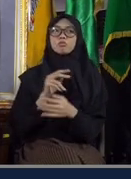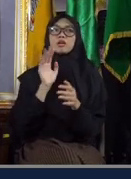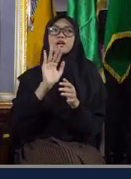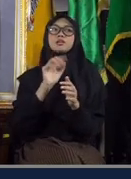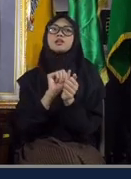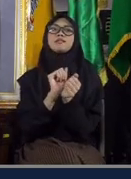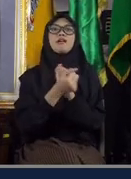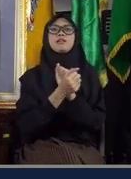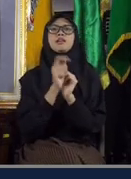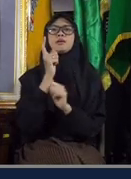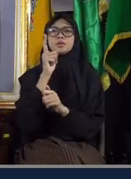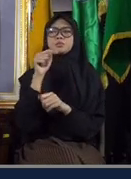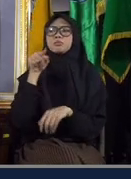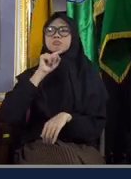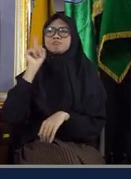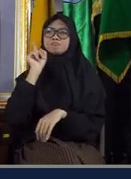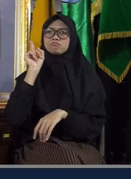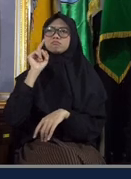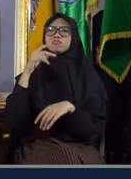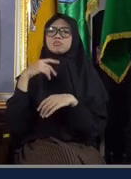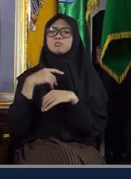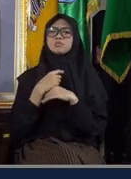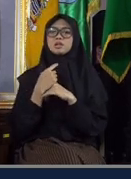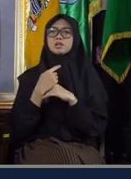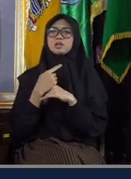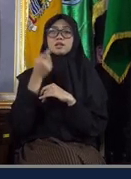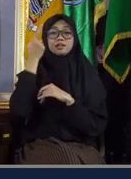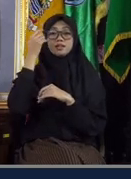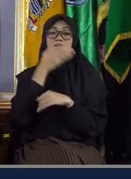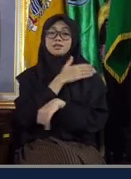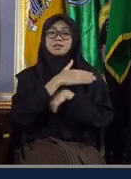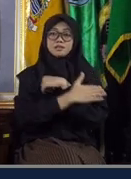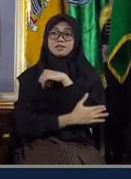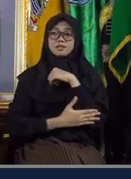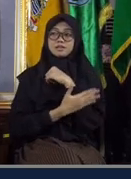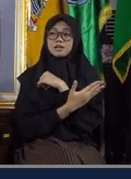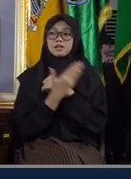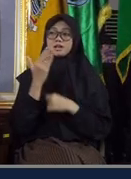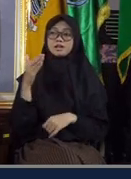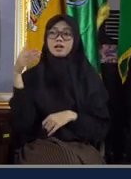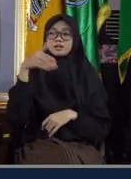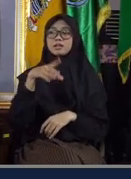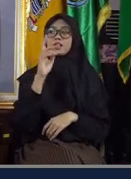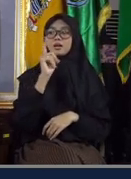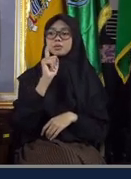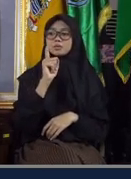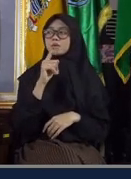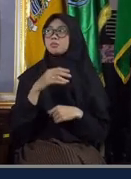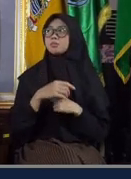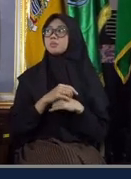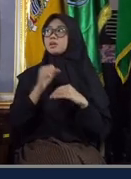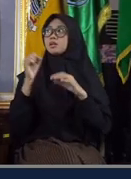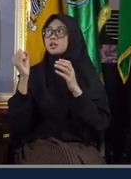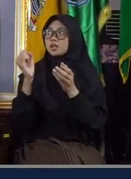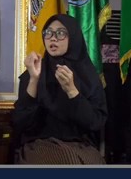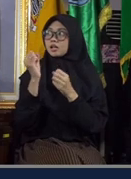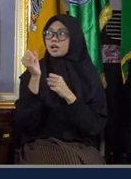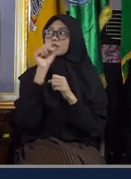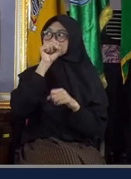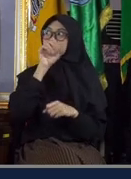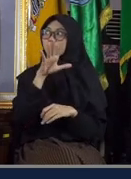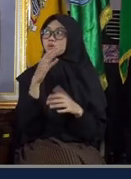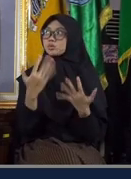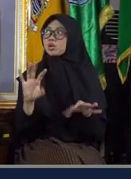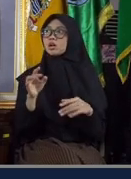Ibu hadirnya negara karena merespon Hai pak Hendi itu enggak usah ditanya merespon apa enggak udah mulai tahu bahwa